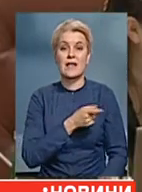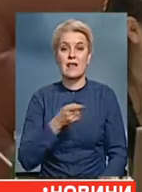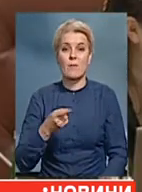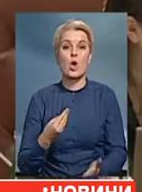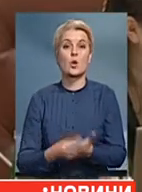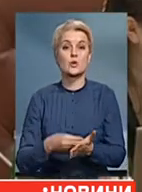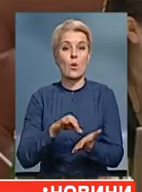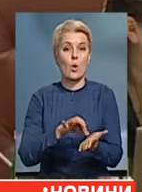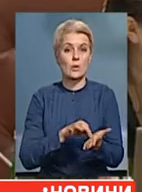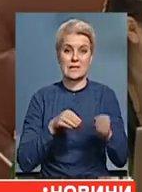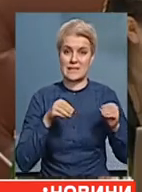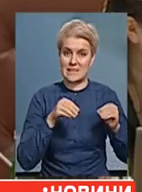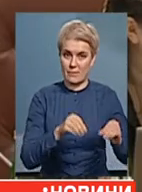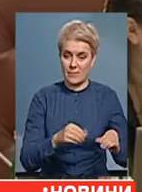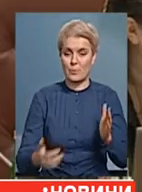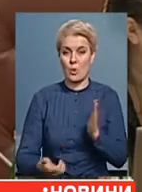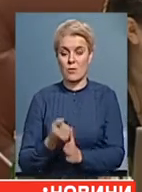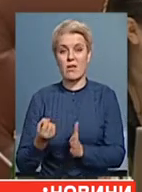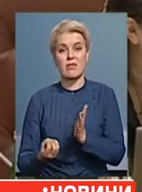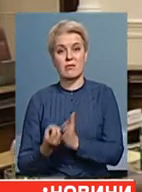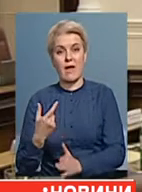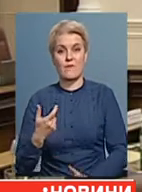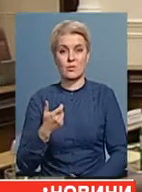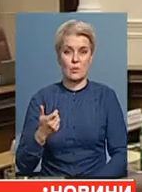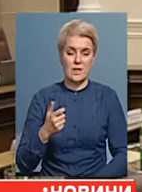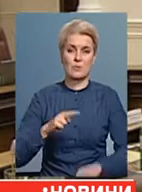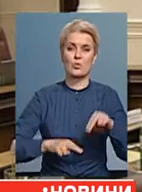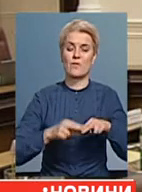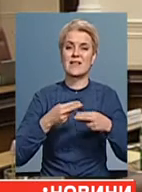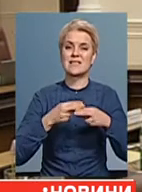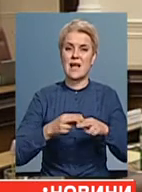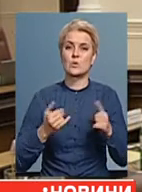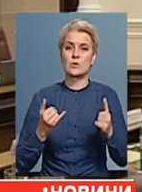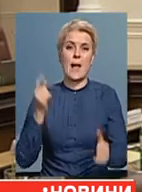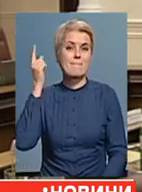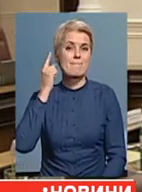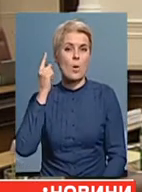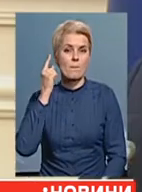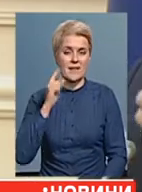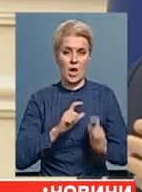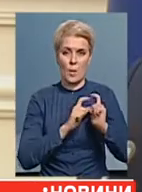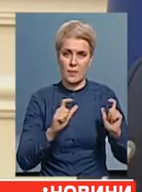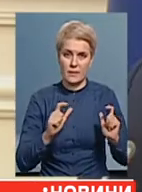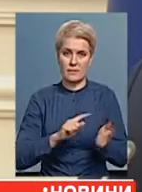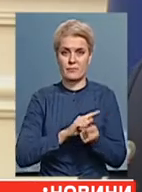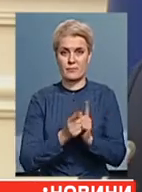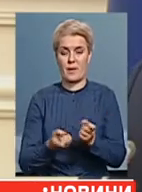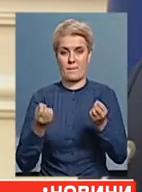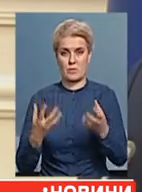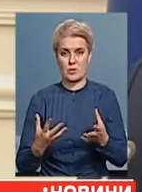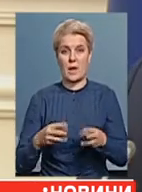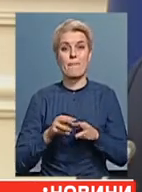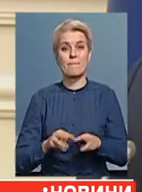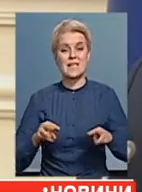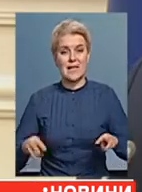оцінки землі, а видобувати нафту і газ та будувати станції для мобільних операторів стане простіше. У Мінекономіки вірять, за нових